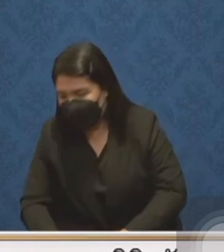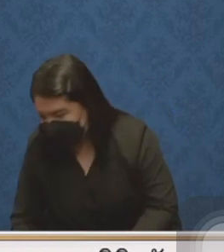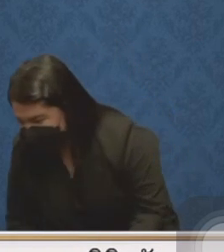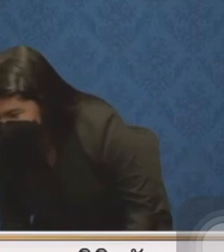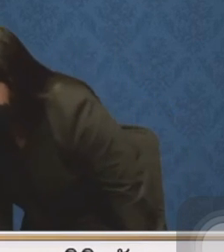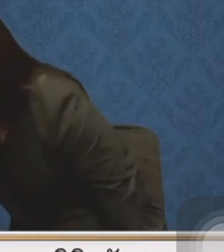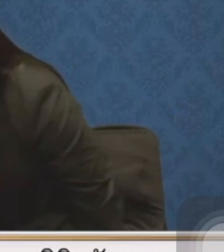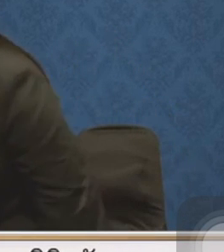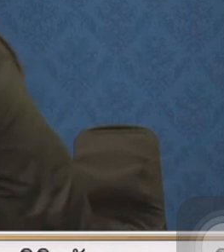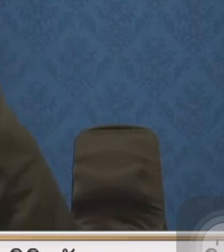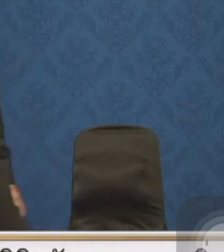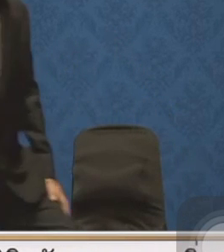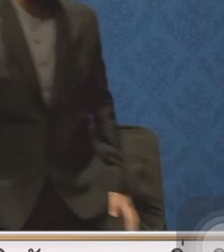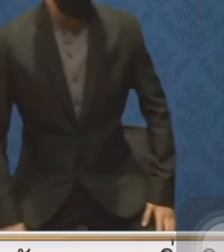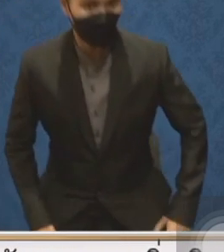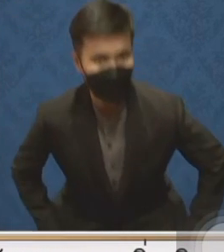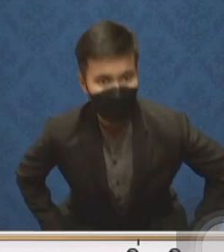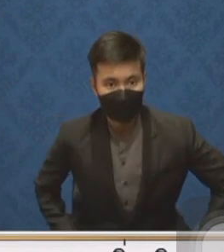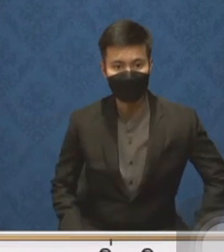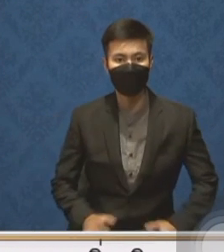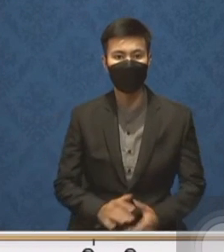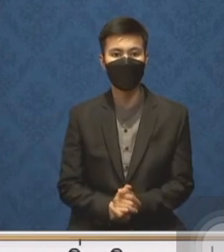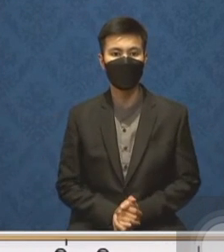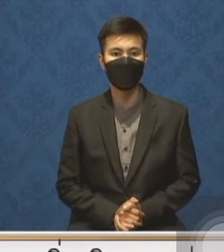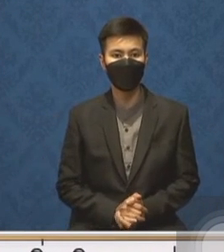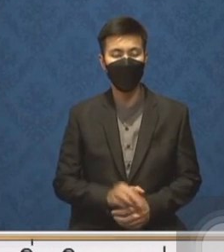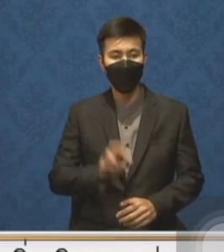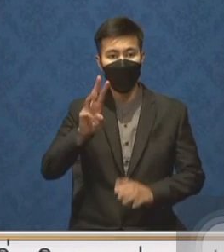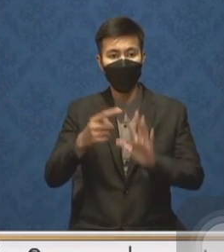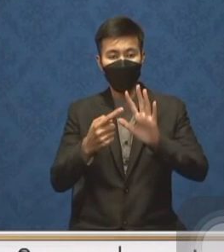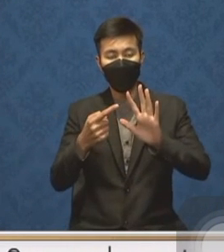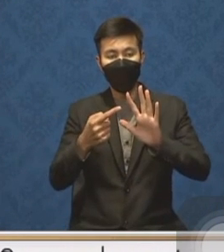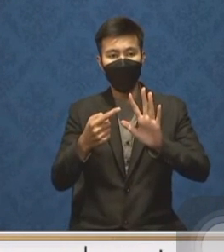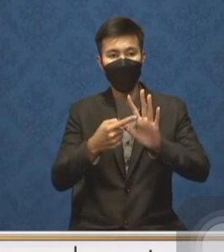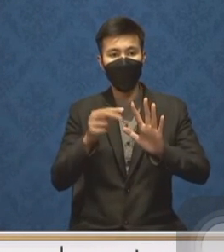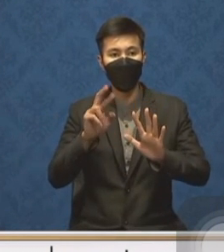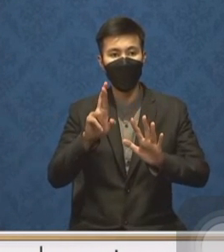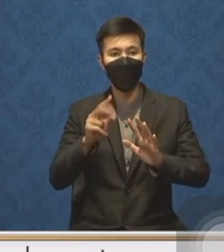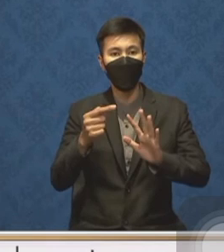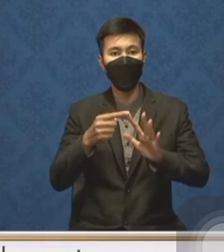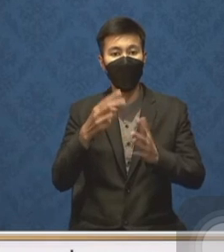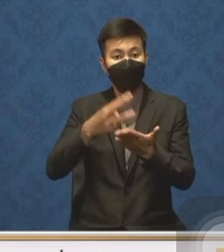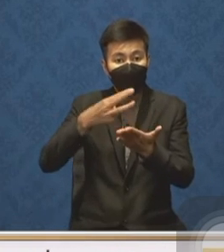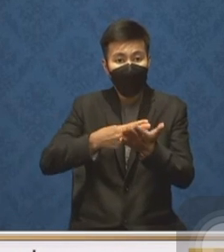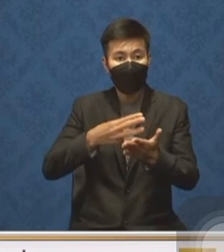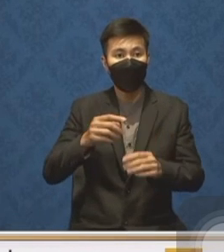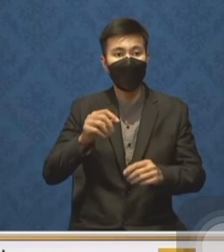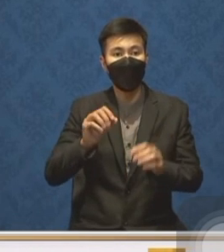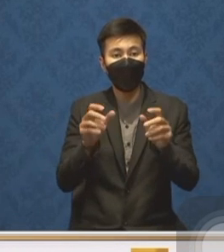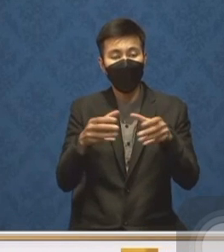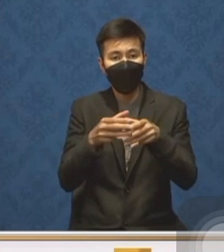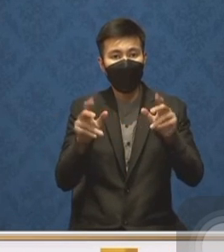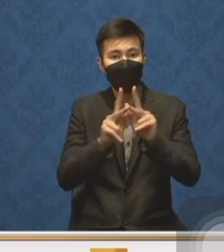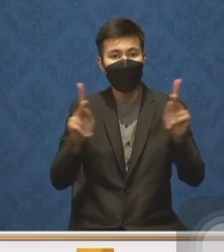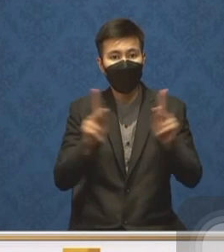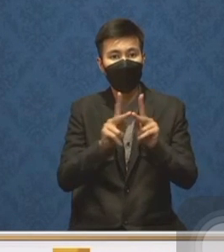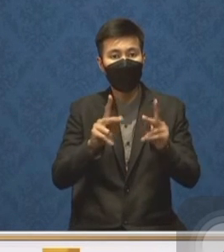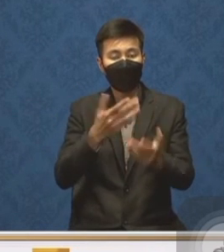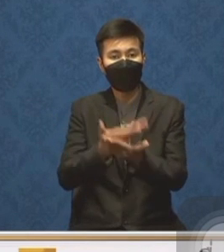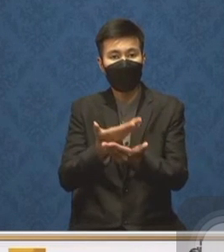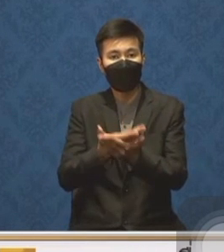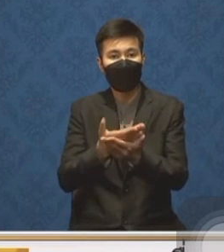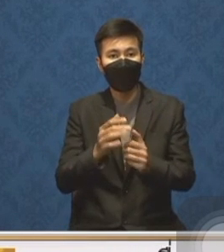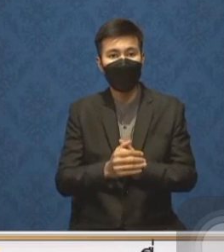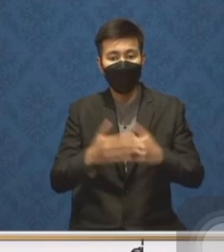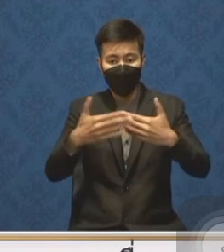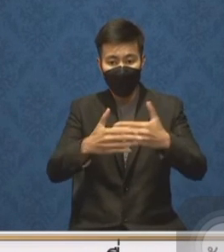บฉบับนี้ผ่านเข้าไปวาระที่1สู่วาระที่2ผมเชื่อครับเข้าไปสู่คณะกรรมการงบประมาณไม่ว่าจะห้